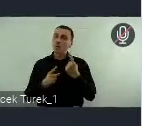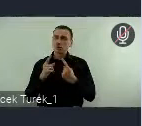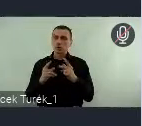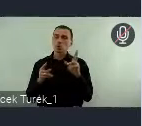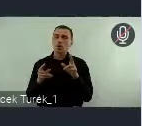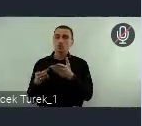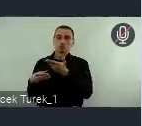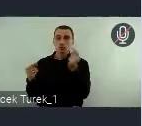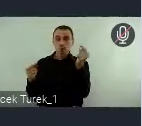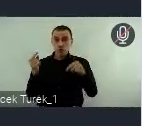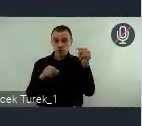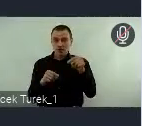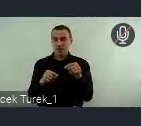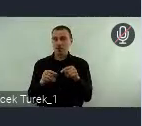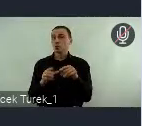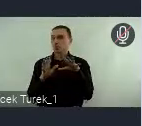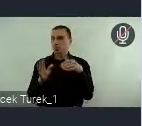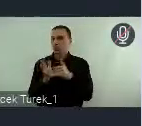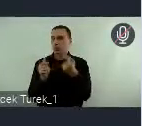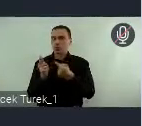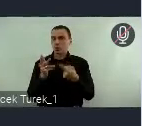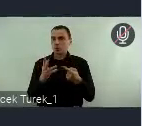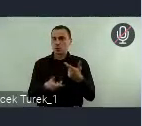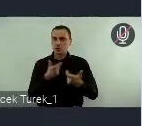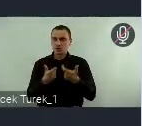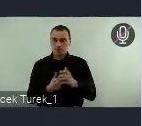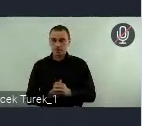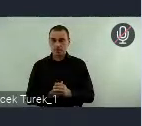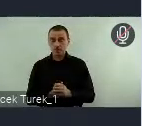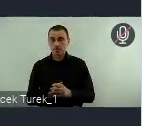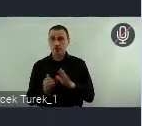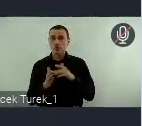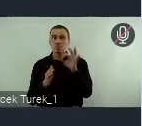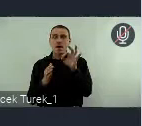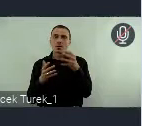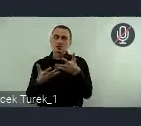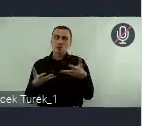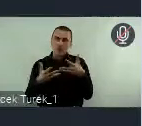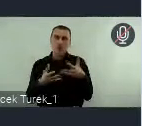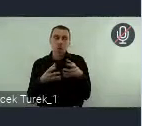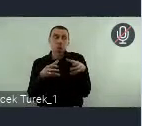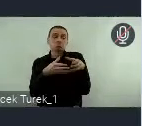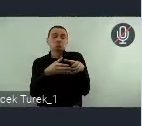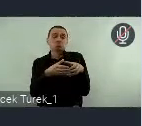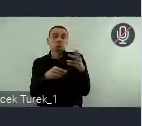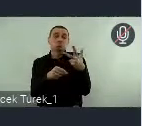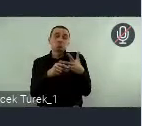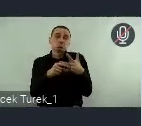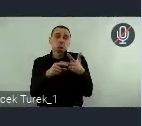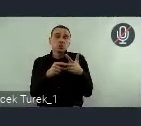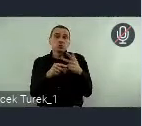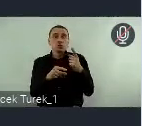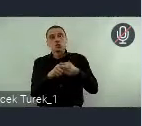potrzebne na pewno będą większe potrzebne szersze i tak dalej jeżeli jesteście mają stowarzyszeniem które ma grupkę 30 swoich członków